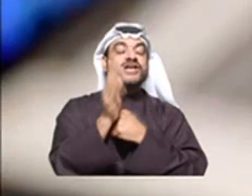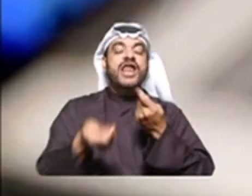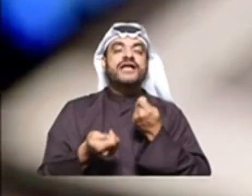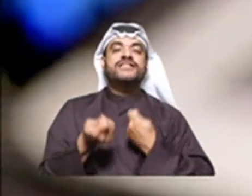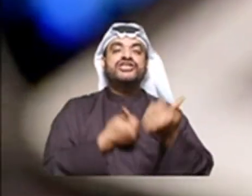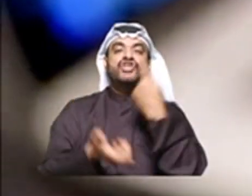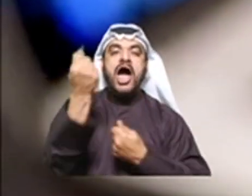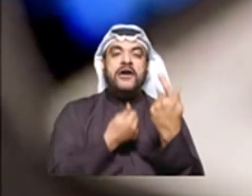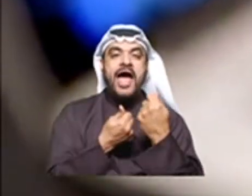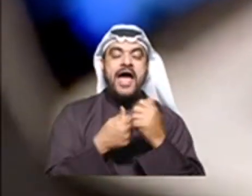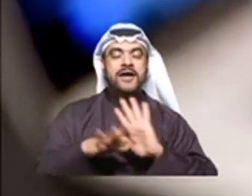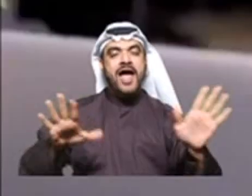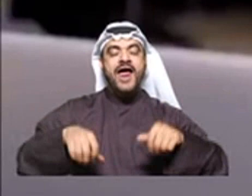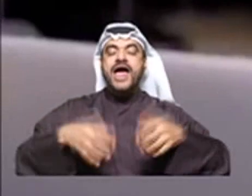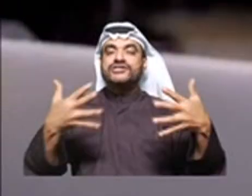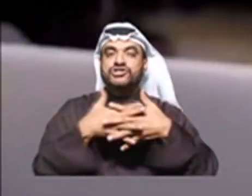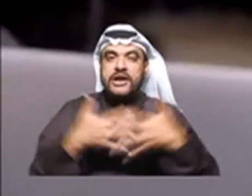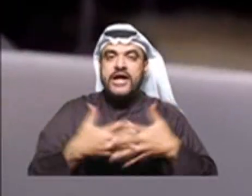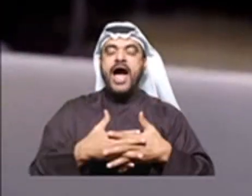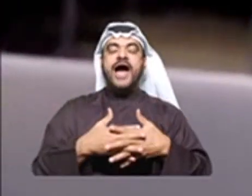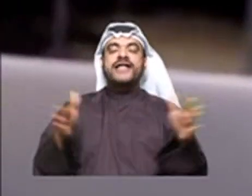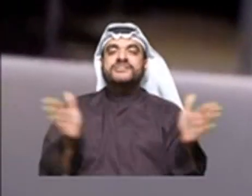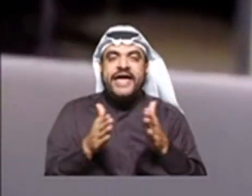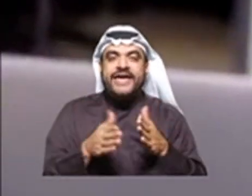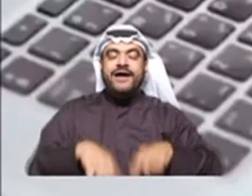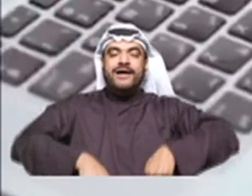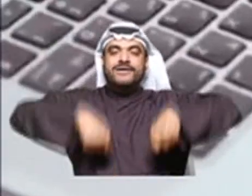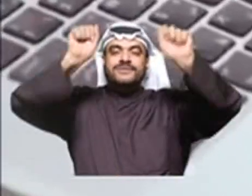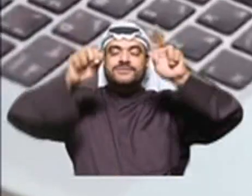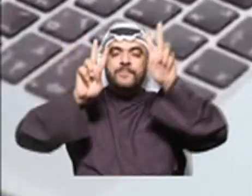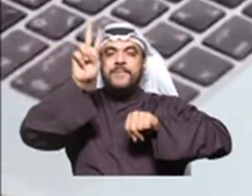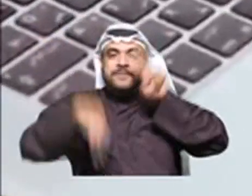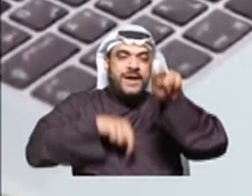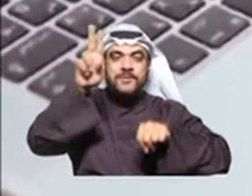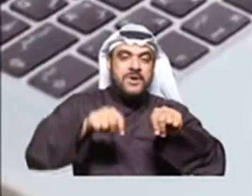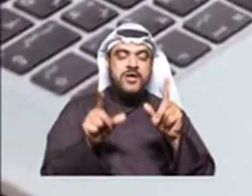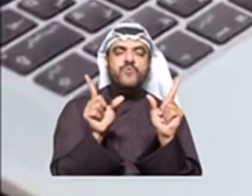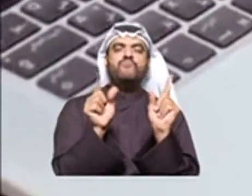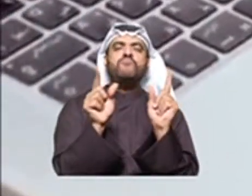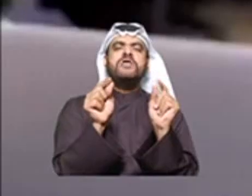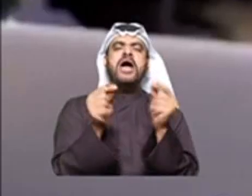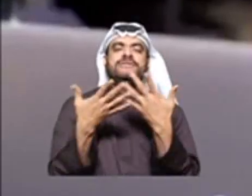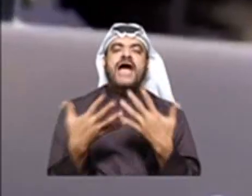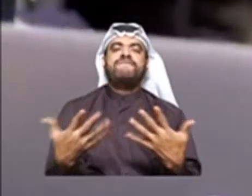علينا الجهد، وفرت علينا الوقت والمشاوير الروحة والجاية، والأحلى من هذا كله أنك تقدر تستخرجها